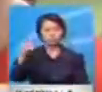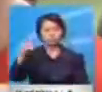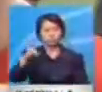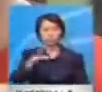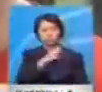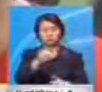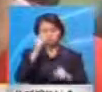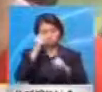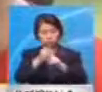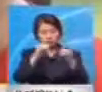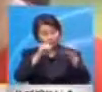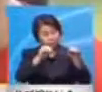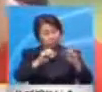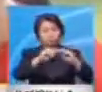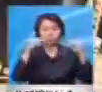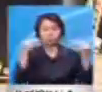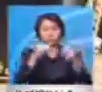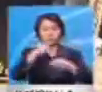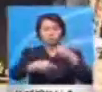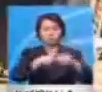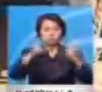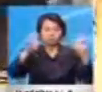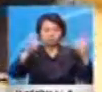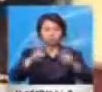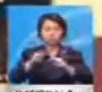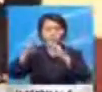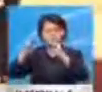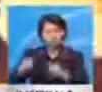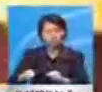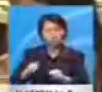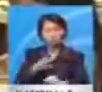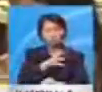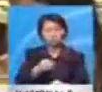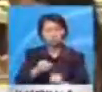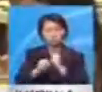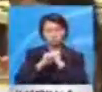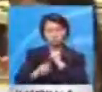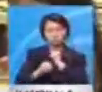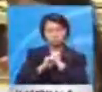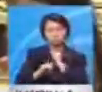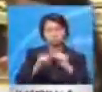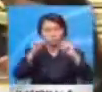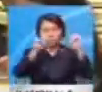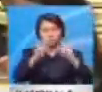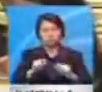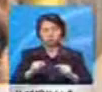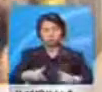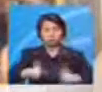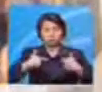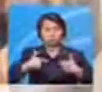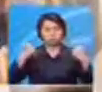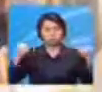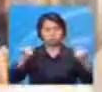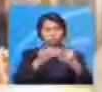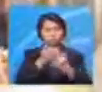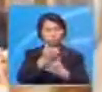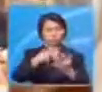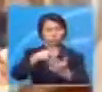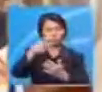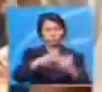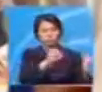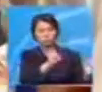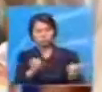bertujuan mendidik masyarakat tentang isu kemanusiaan serta mempromosikan gaya hidup sihat menerusi acara yang